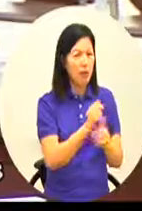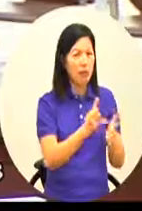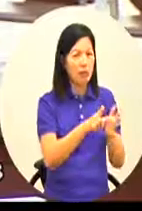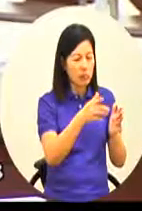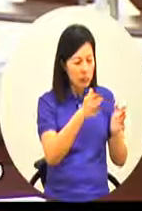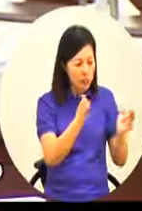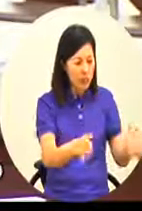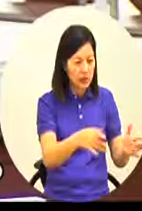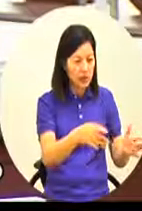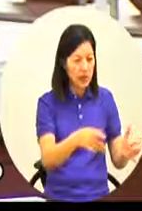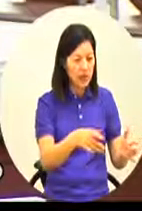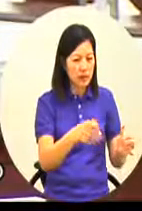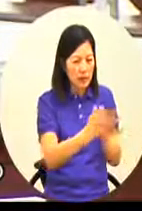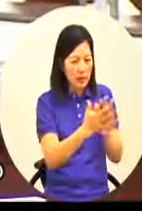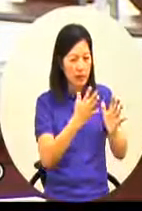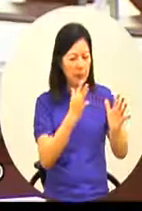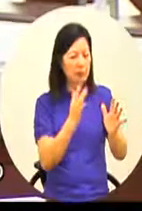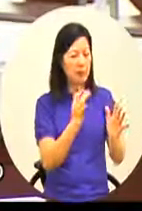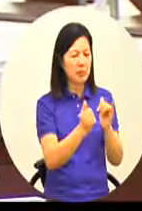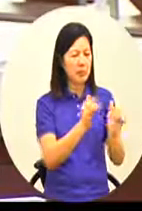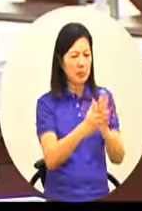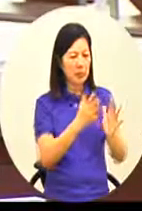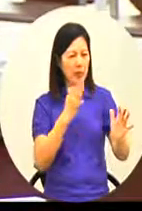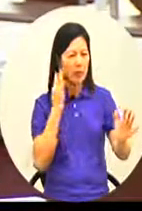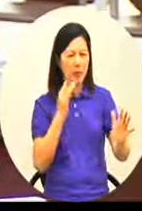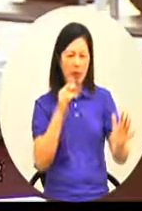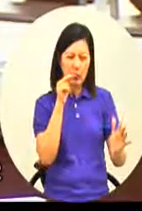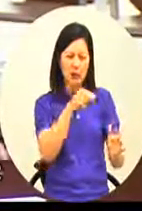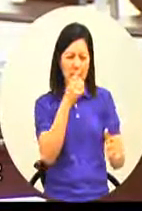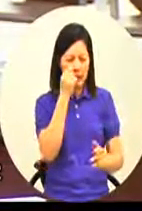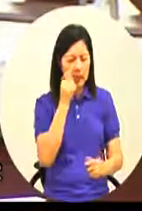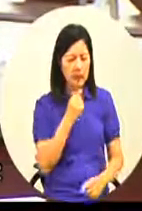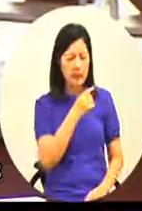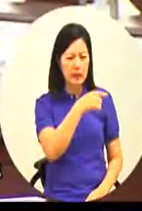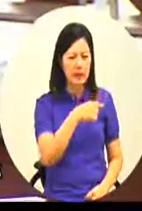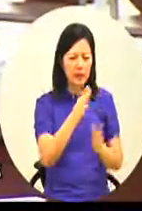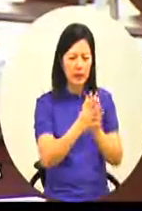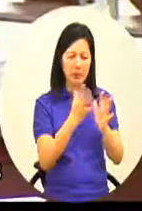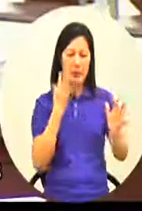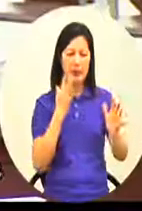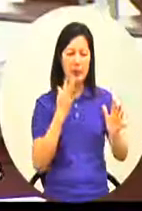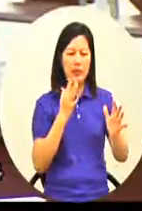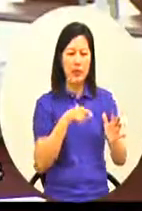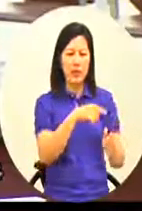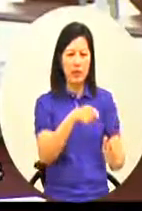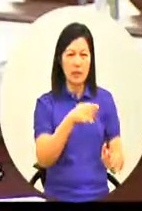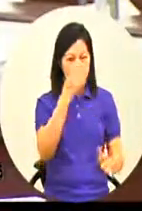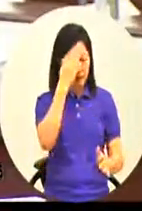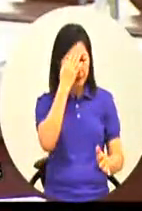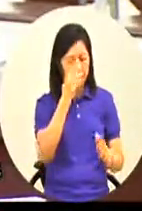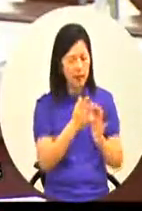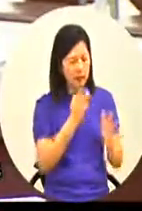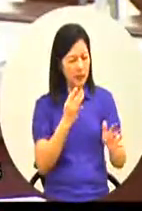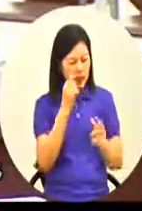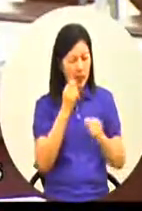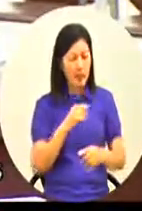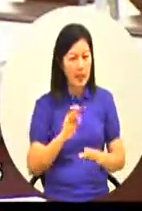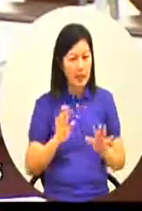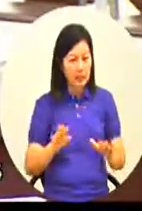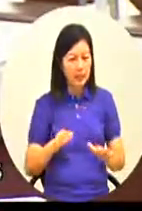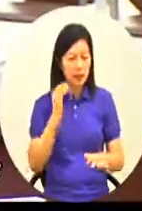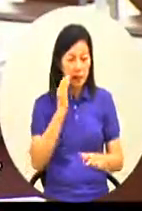怜啦。哦，咱未来的这主人啊，哦，拢讲白，拢伫遐咧排队嘛。啊，你今仔日你若讲好，你若无爱变更，无